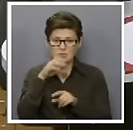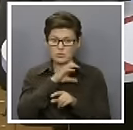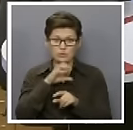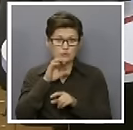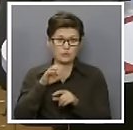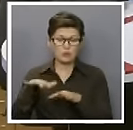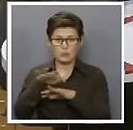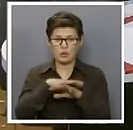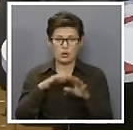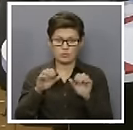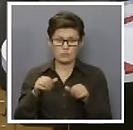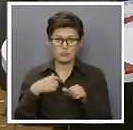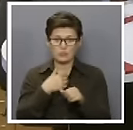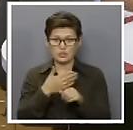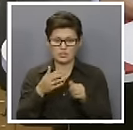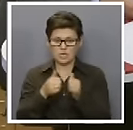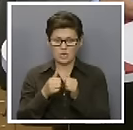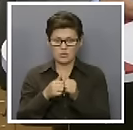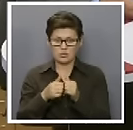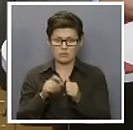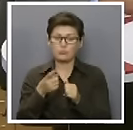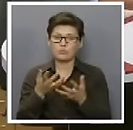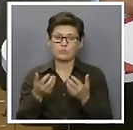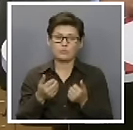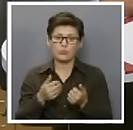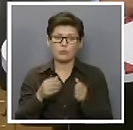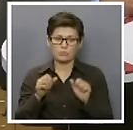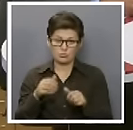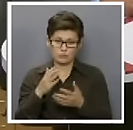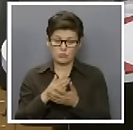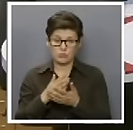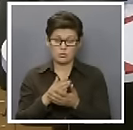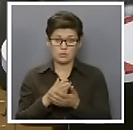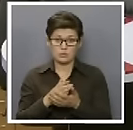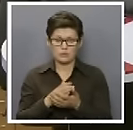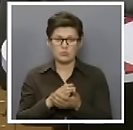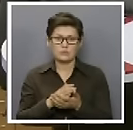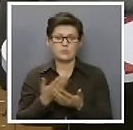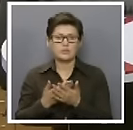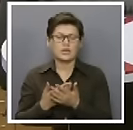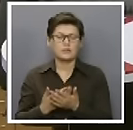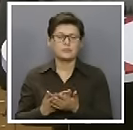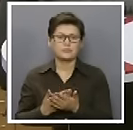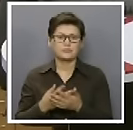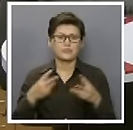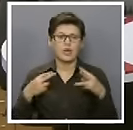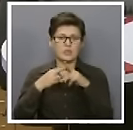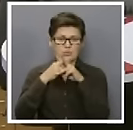аймақтары, бізге жақын аймақтары. Неге алмасқа? Мүмкіншілігі бар ғой. Бар. Мысалға